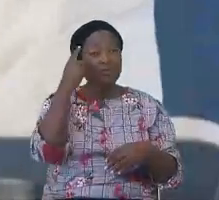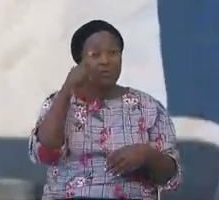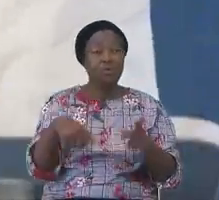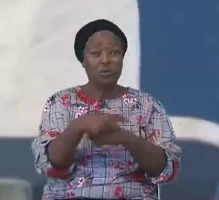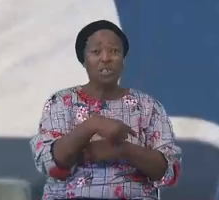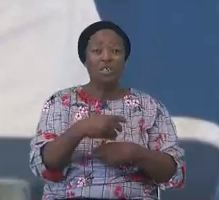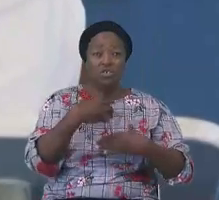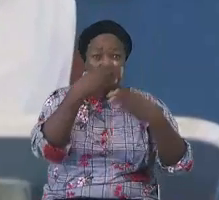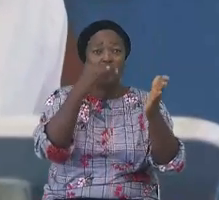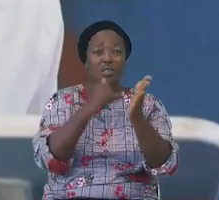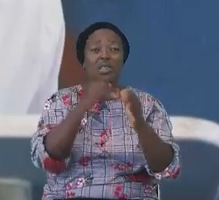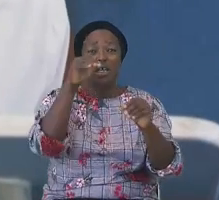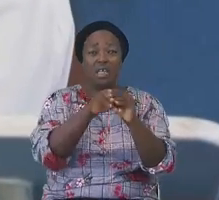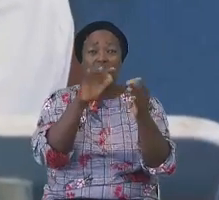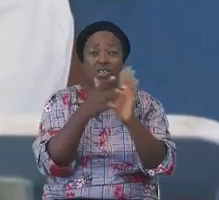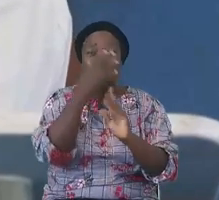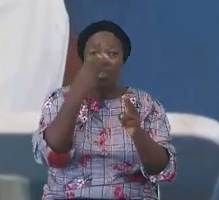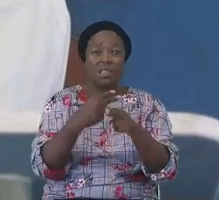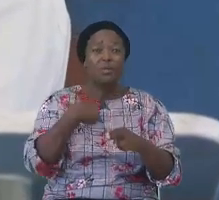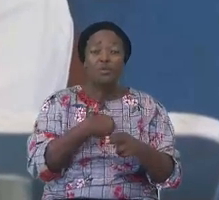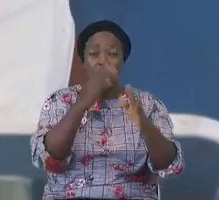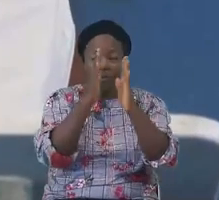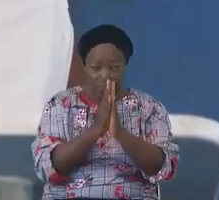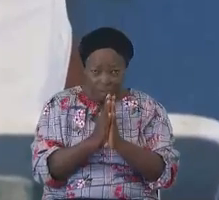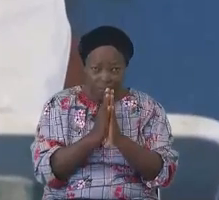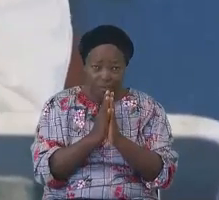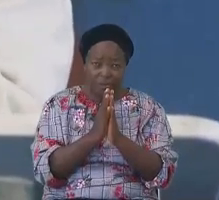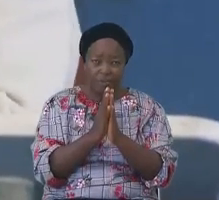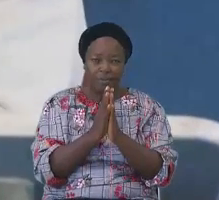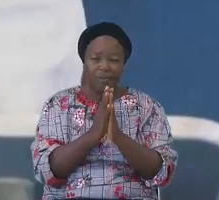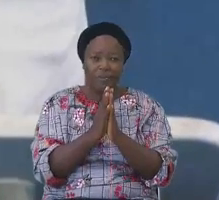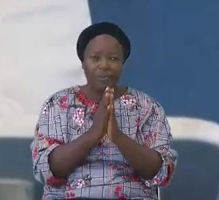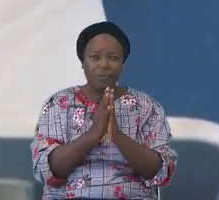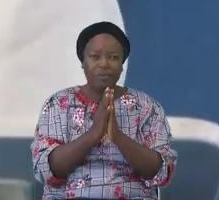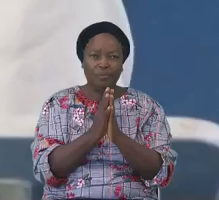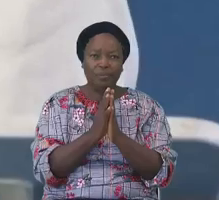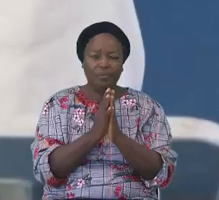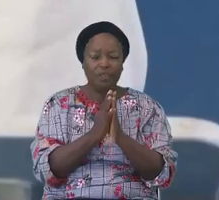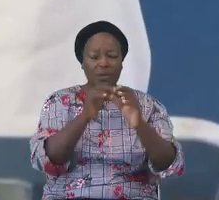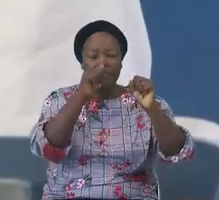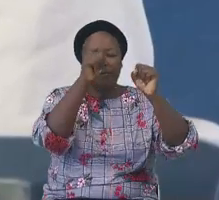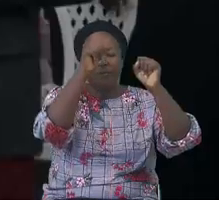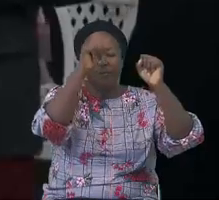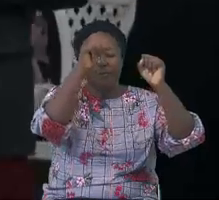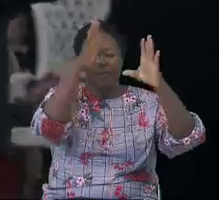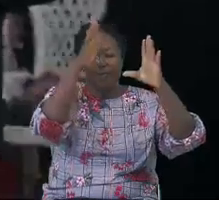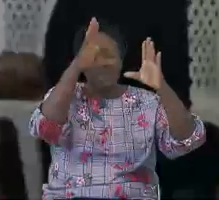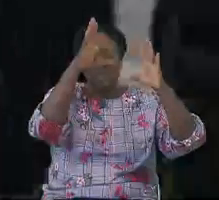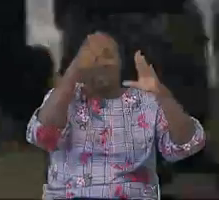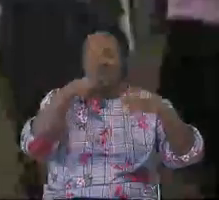Si vous croyez à tout ce que vous avez entendu, c'est pour vous aujourd'hui. J'ai dit, au nom de Jésus, nous